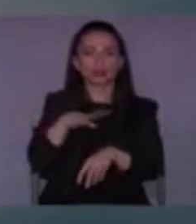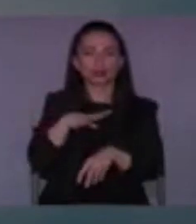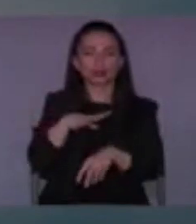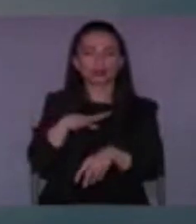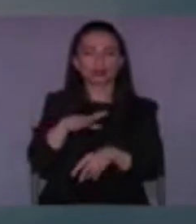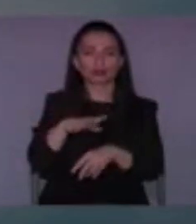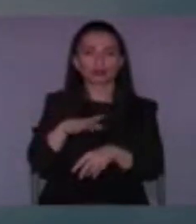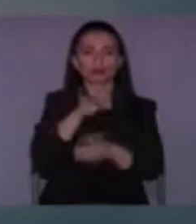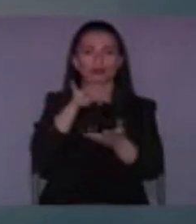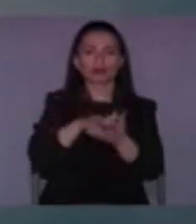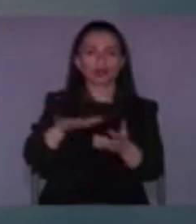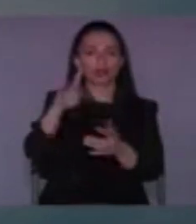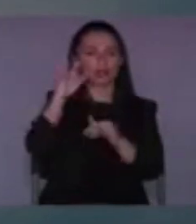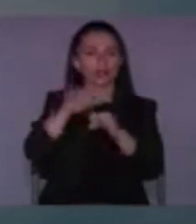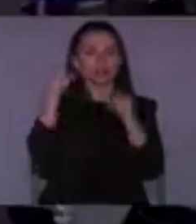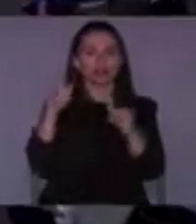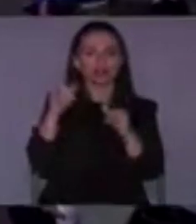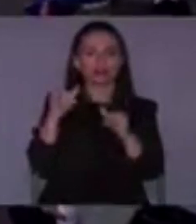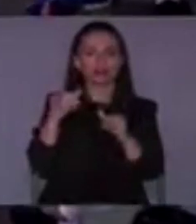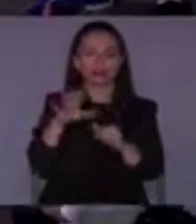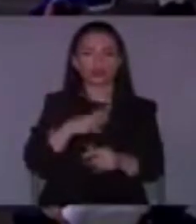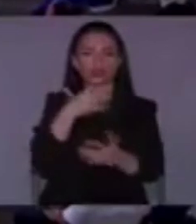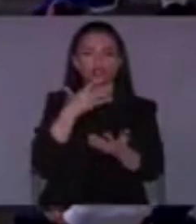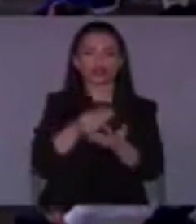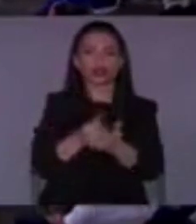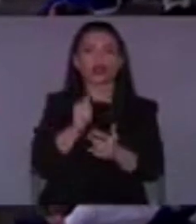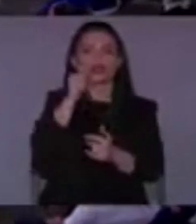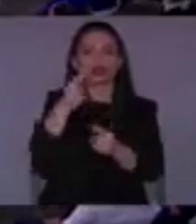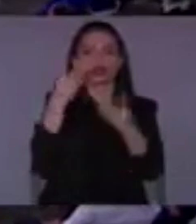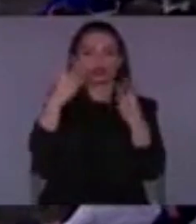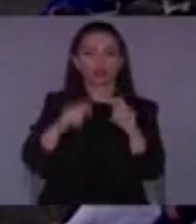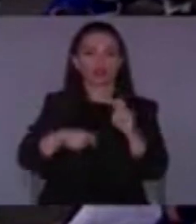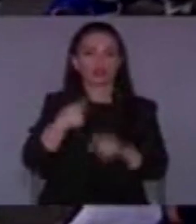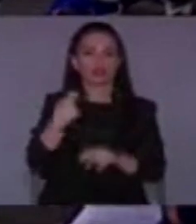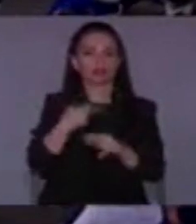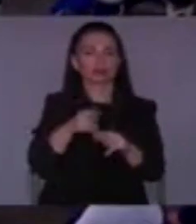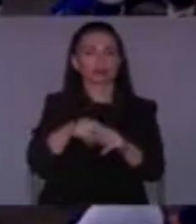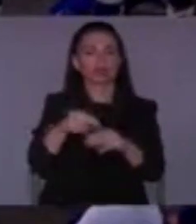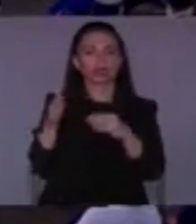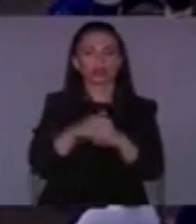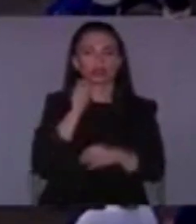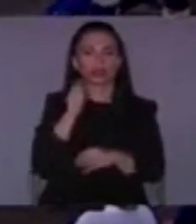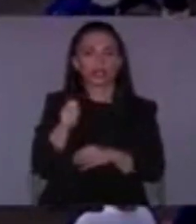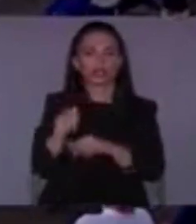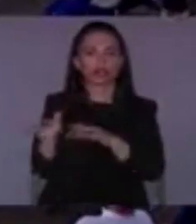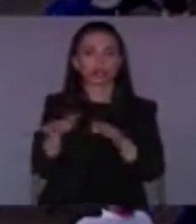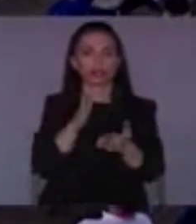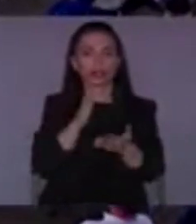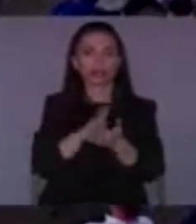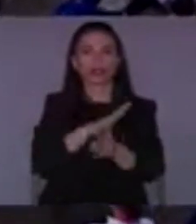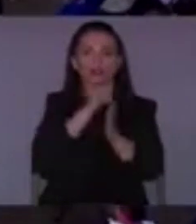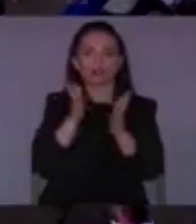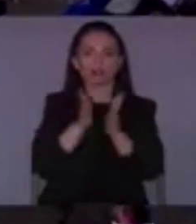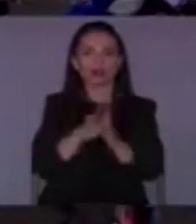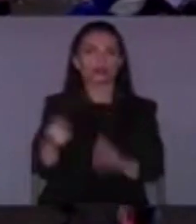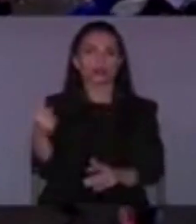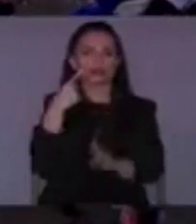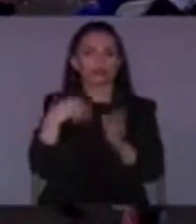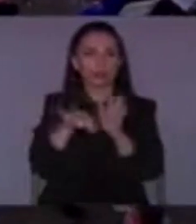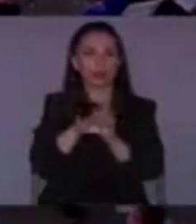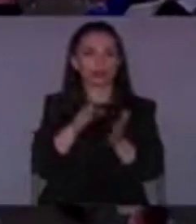აზიანებდა ქვეყნის განვითარებასა და ჩვენს ხვალინდელ დღეს. ეს დასჯადი ქმედება და ეს ყველაფერი